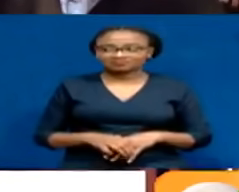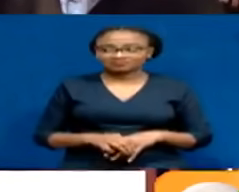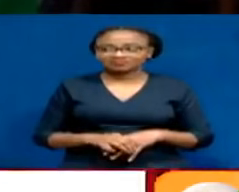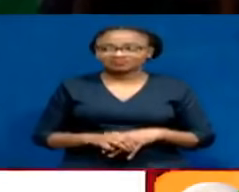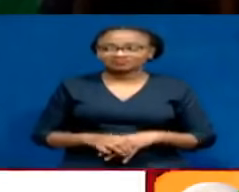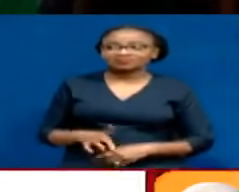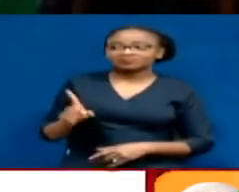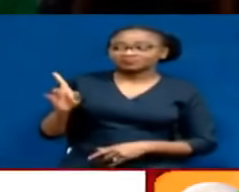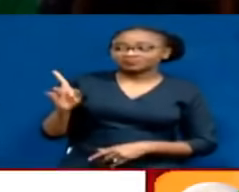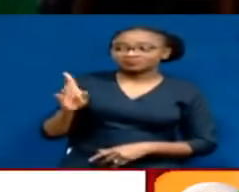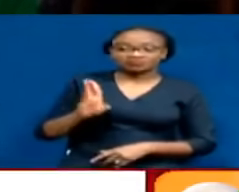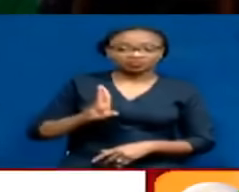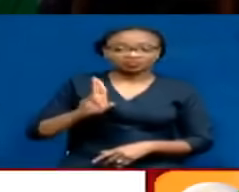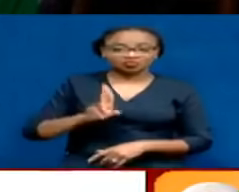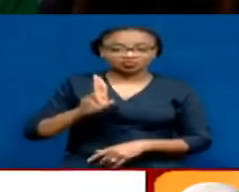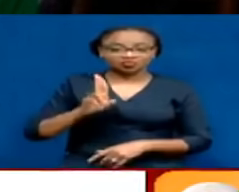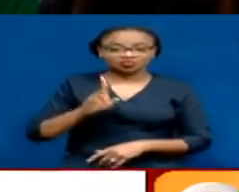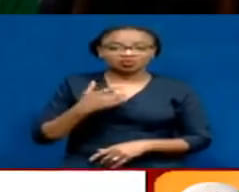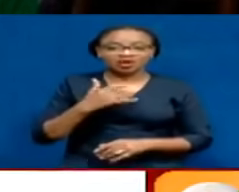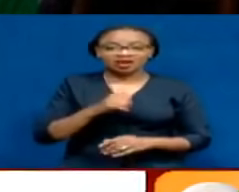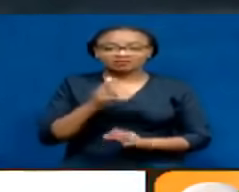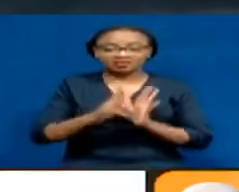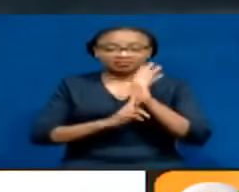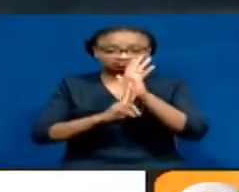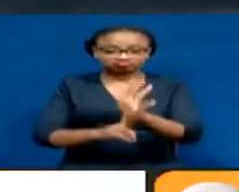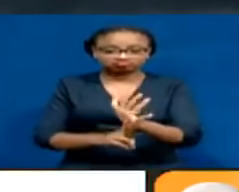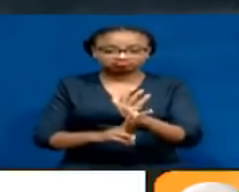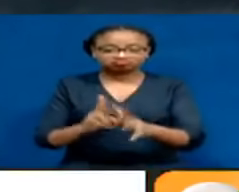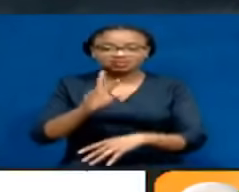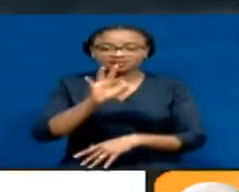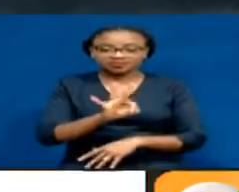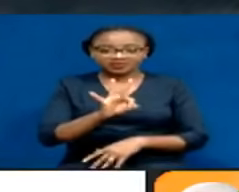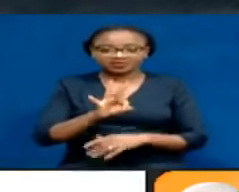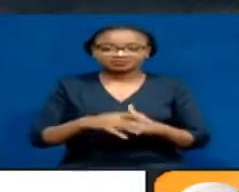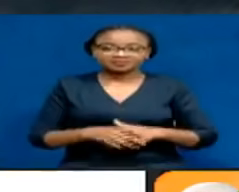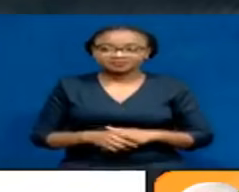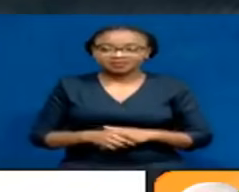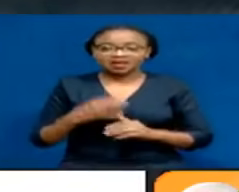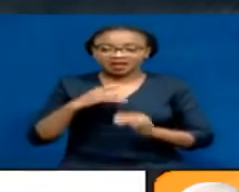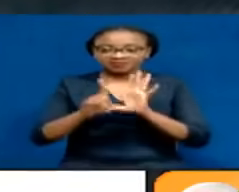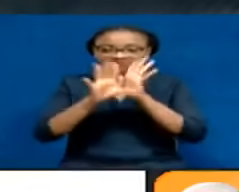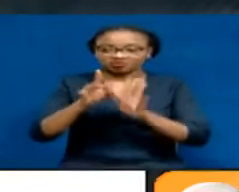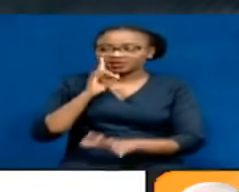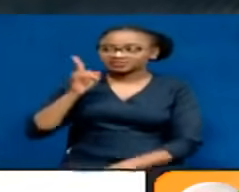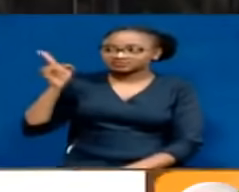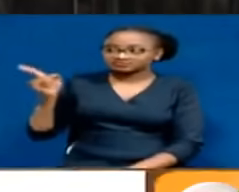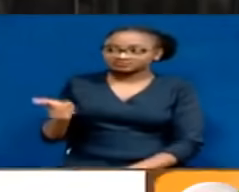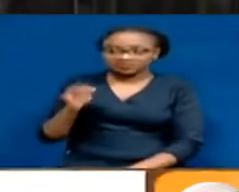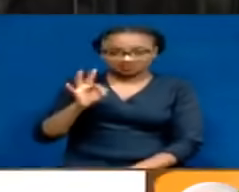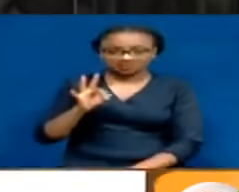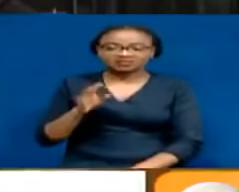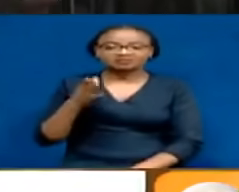Rais Kenyatta anayewakilishwa na mawakili watatu wakiongozwa na Waweru Gatonye, Muhammad Nyaoga na Destirio